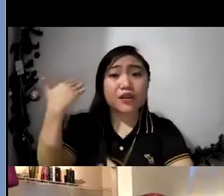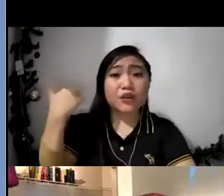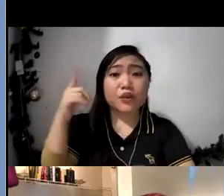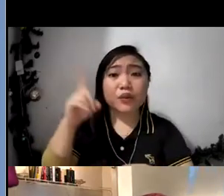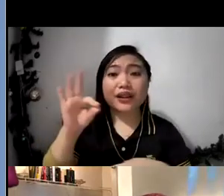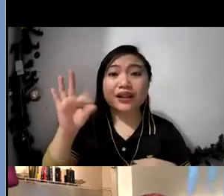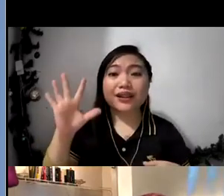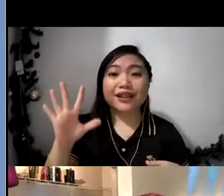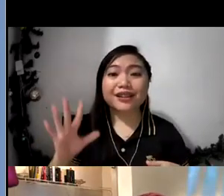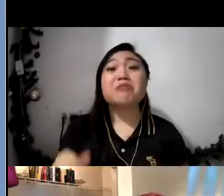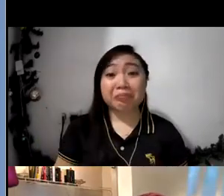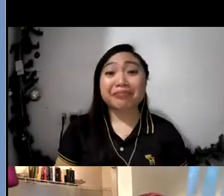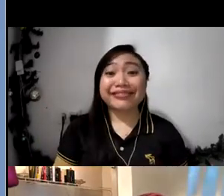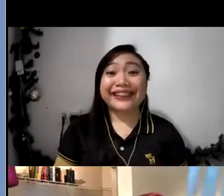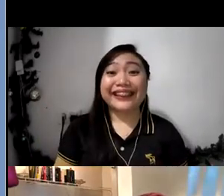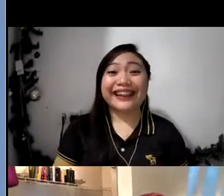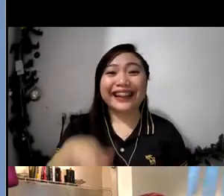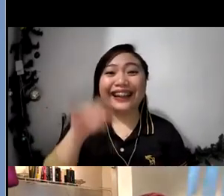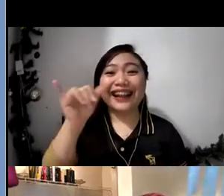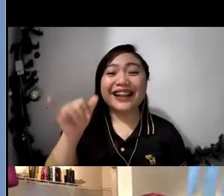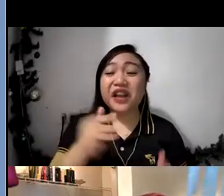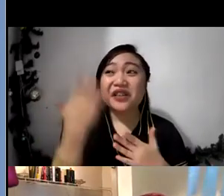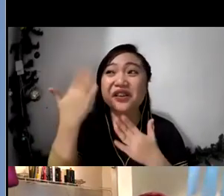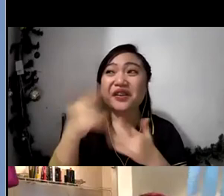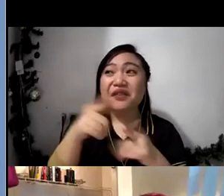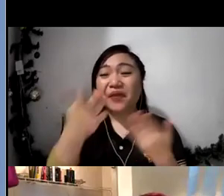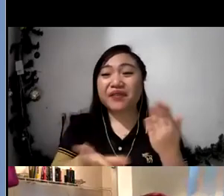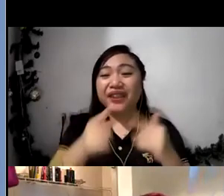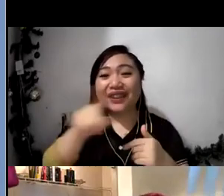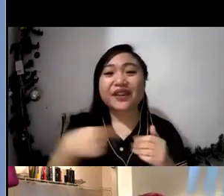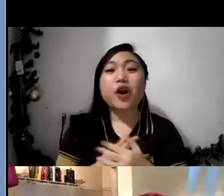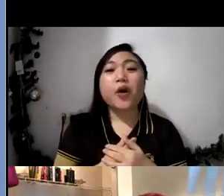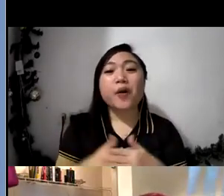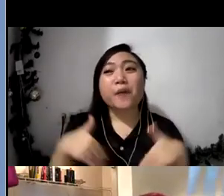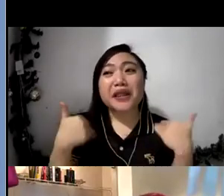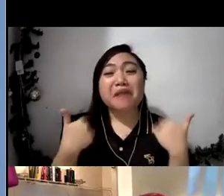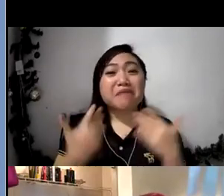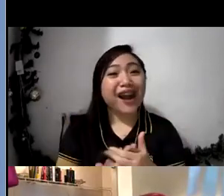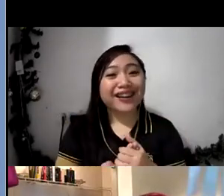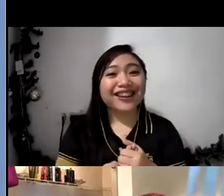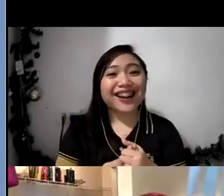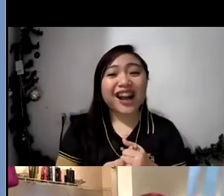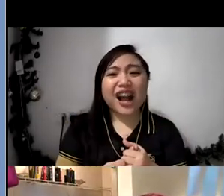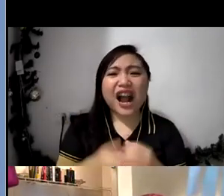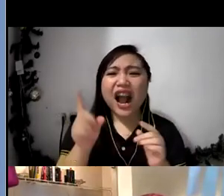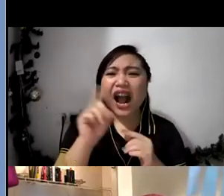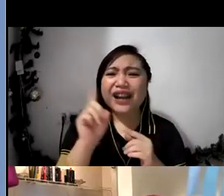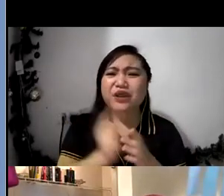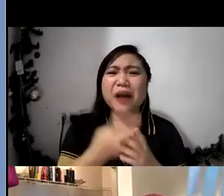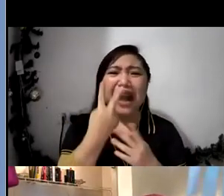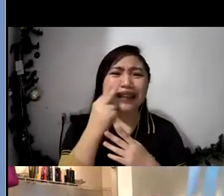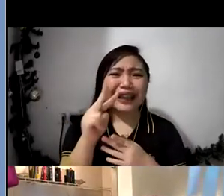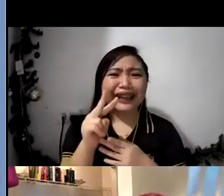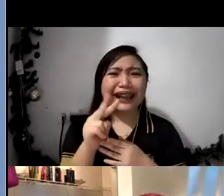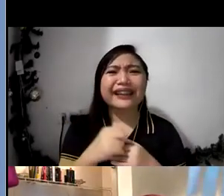siguro, iba sa inyo, batang-bata pa, no? Pero yung mga iba na may mulat na noong mga panahon na yon, ano ba yung mga nakita nating